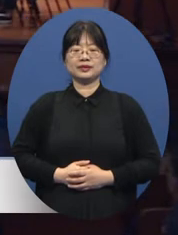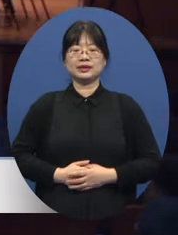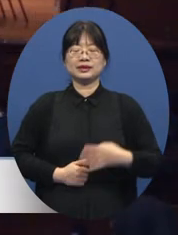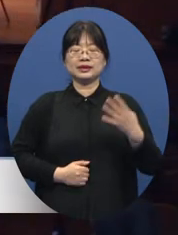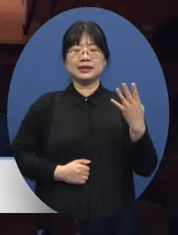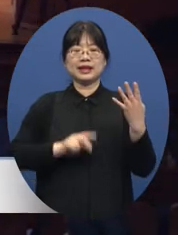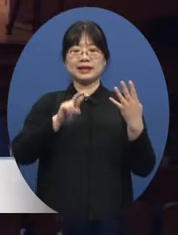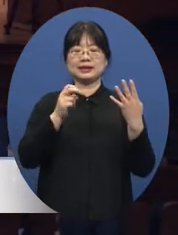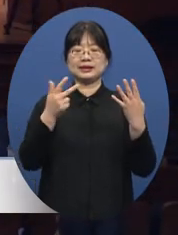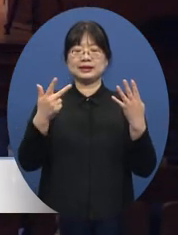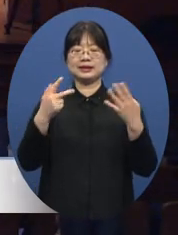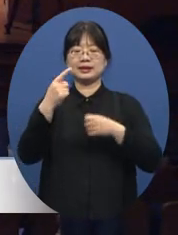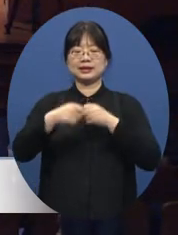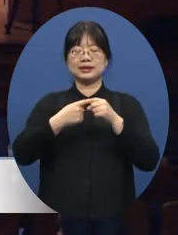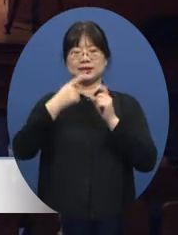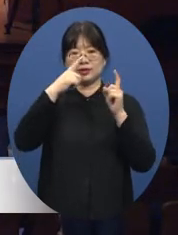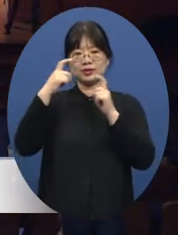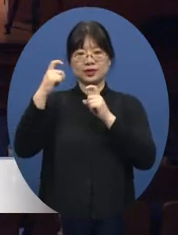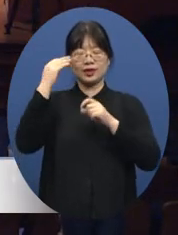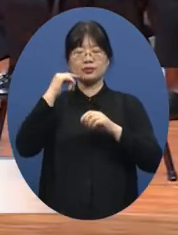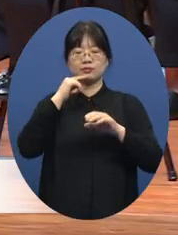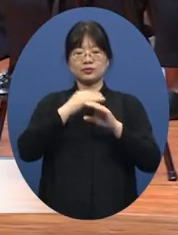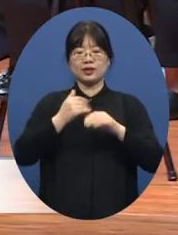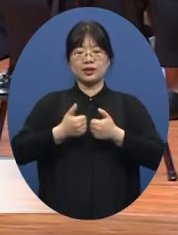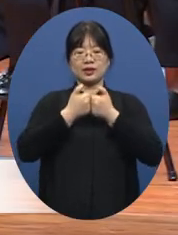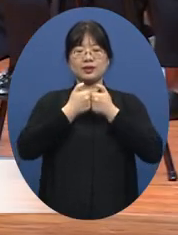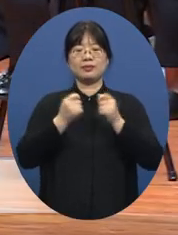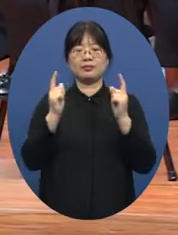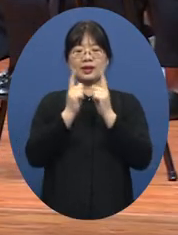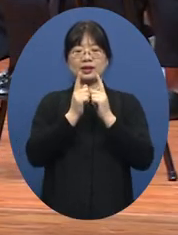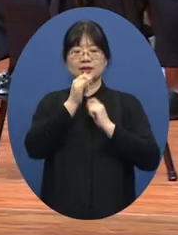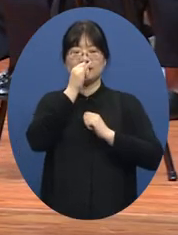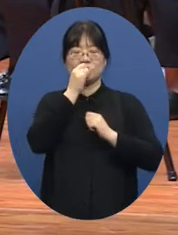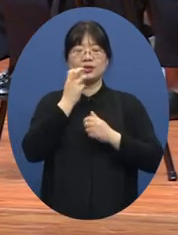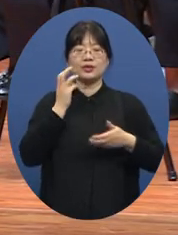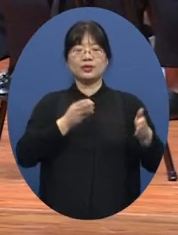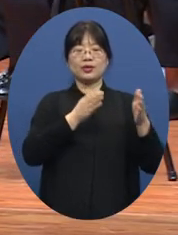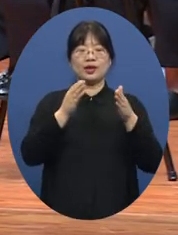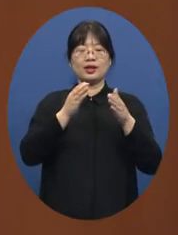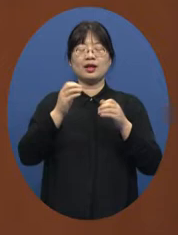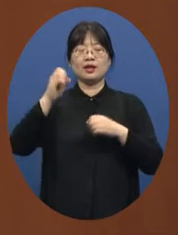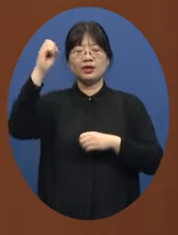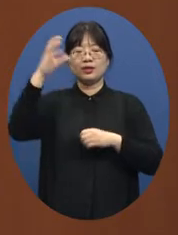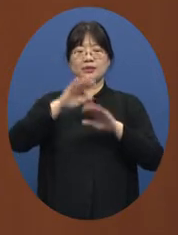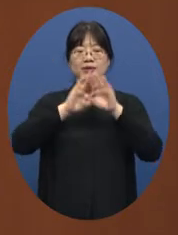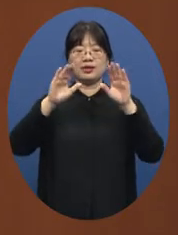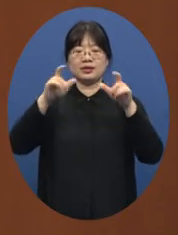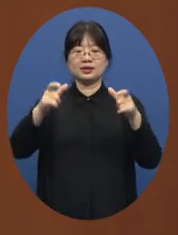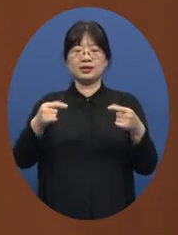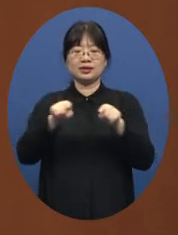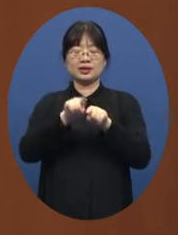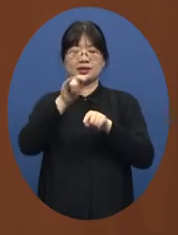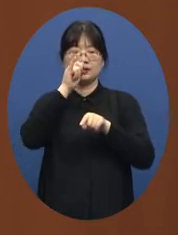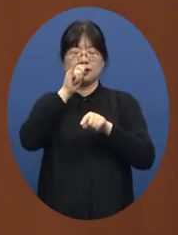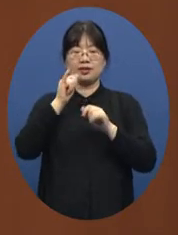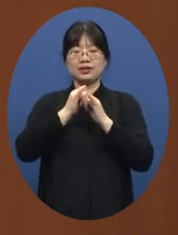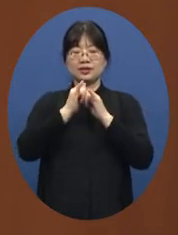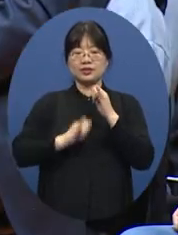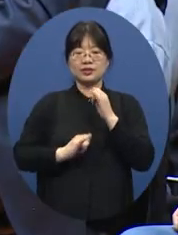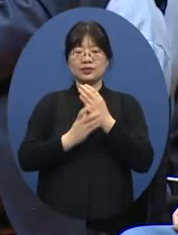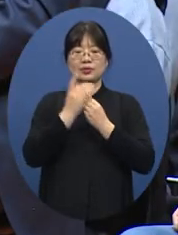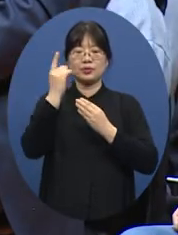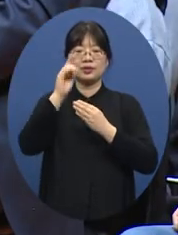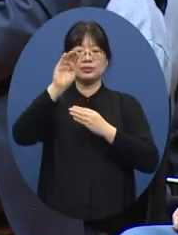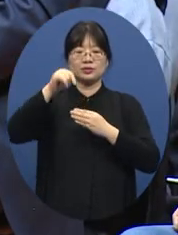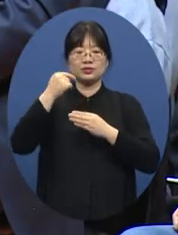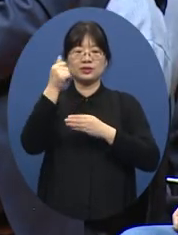4.27 남북 정상회담 1주년을 맞아 경기도와 광명시 주최로 열린 토크쇼 현장. 역대 통일부 장관 등 남북관계